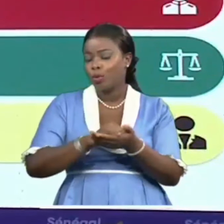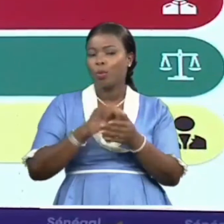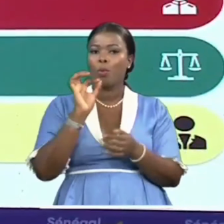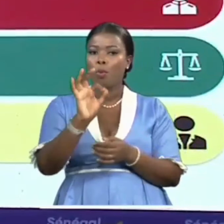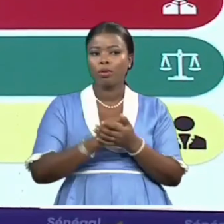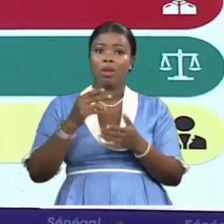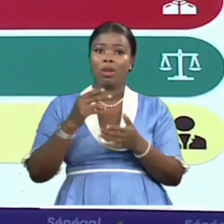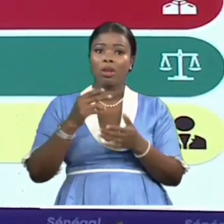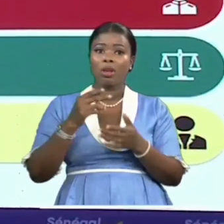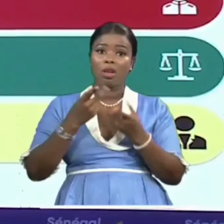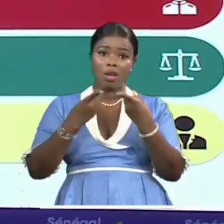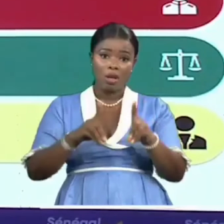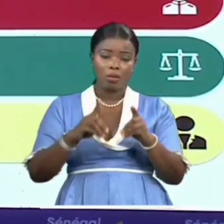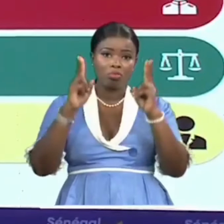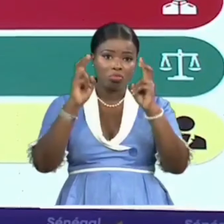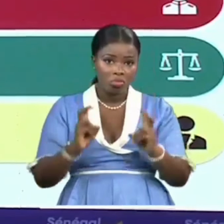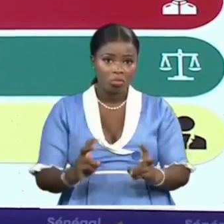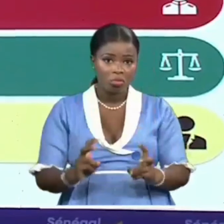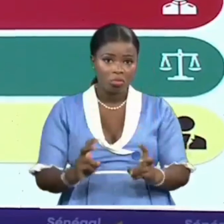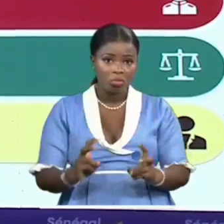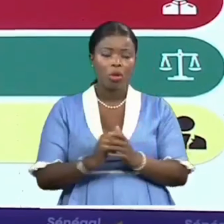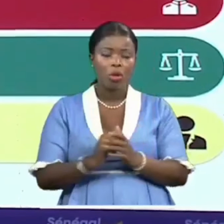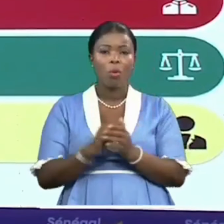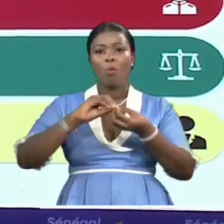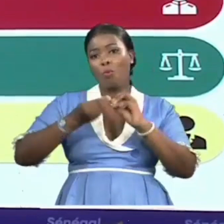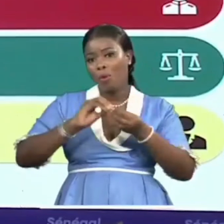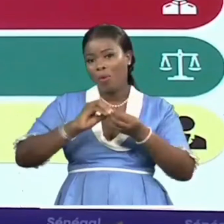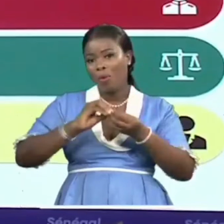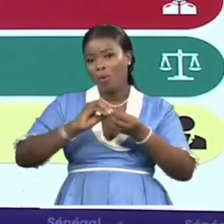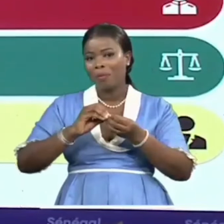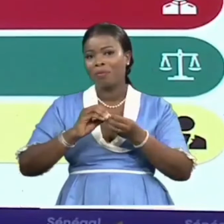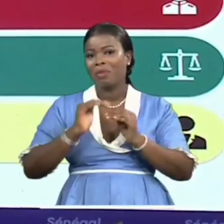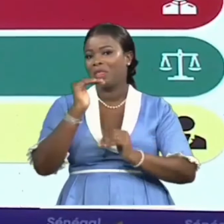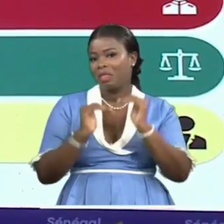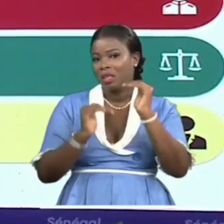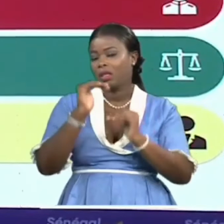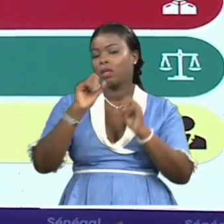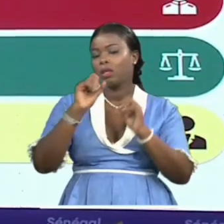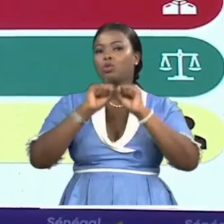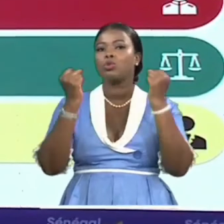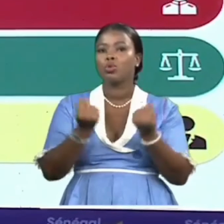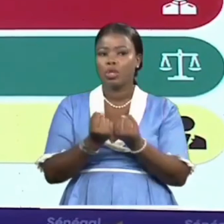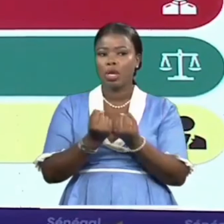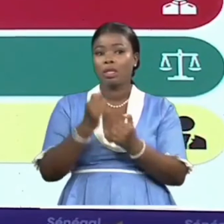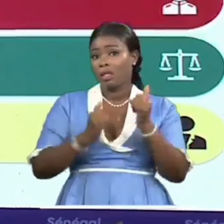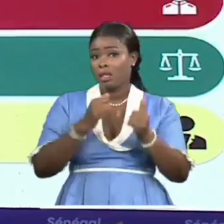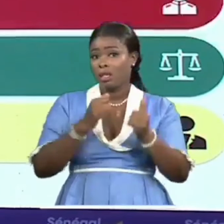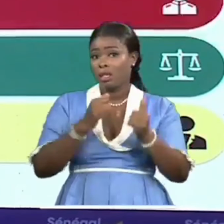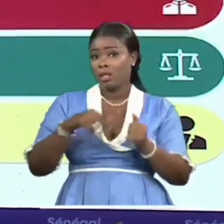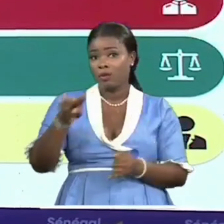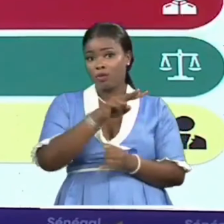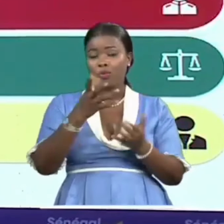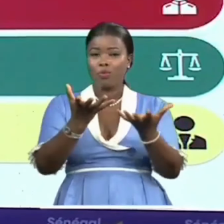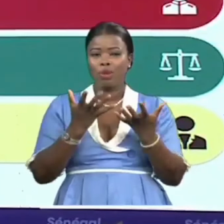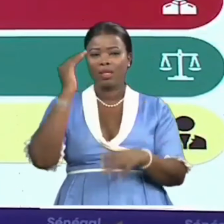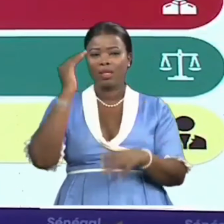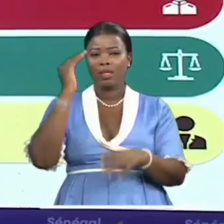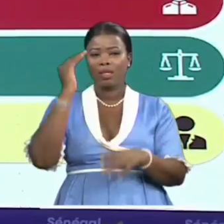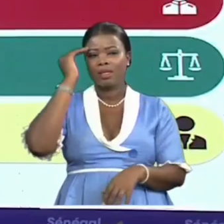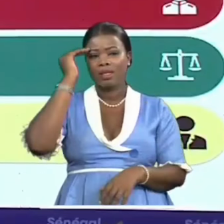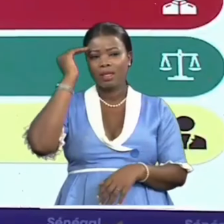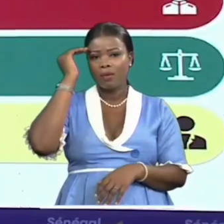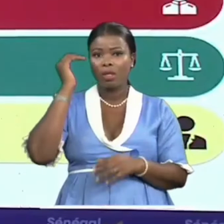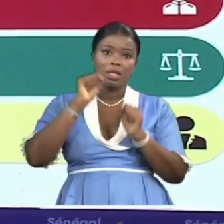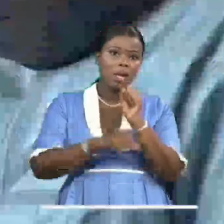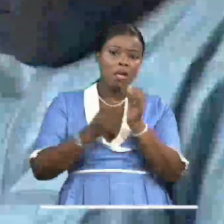on a vu en réalité qu'il y a un problème d'équité sociale si vous voulez savoir un Sénégalais moin estce qu'il est plus richeut